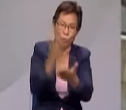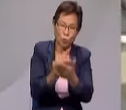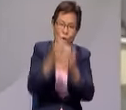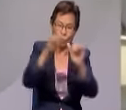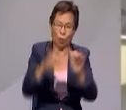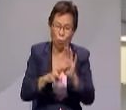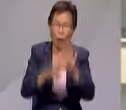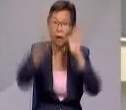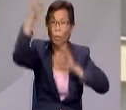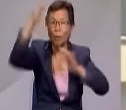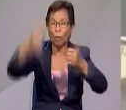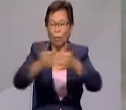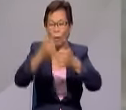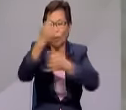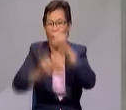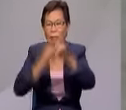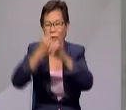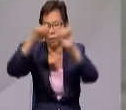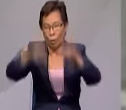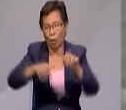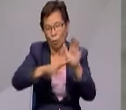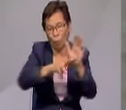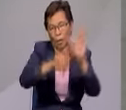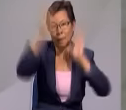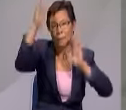mewakili negara di kejohanan antarabangsa.